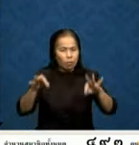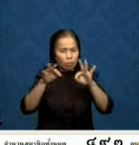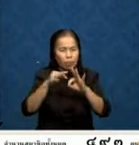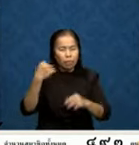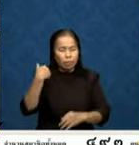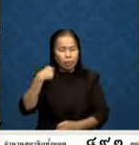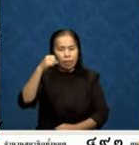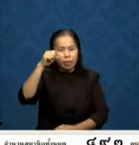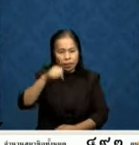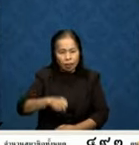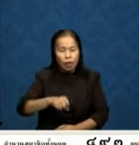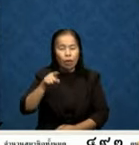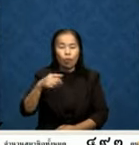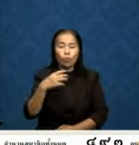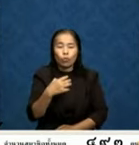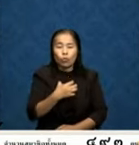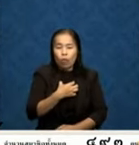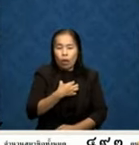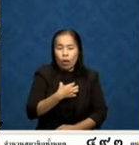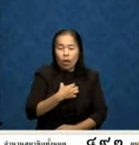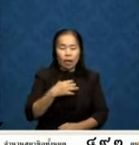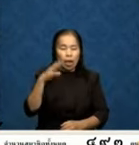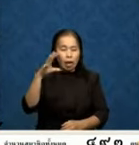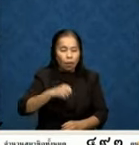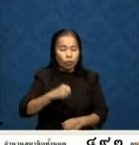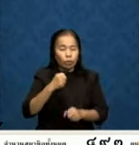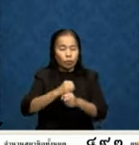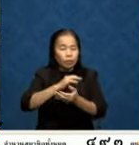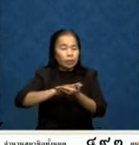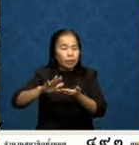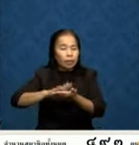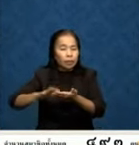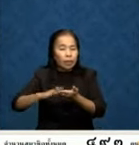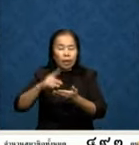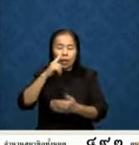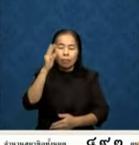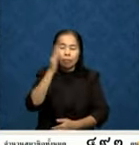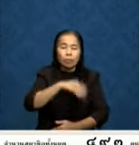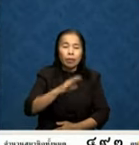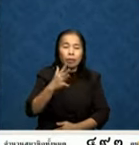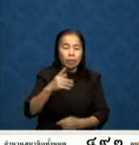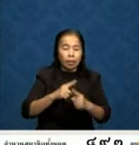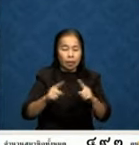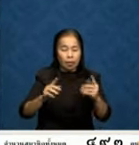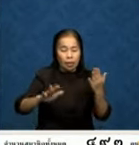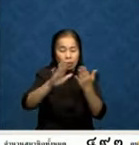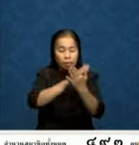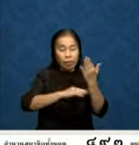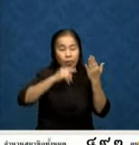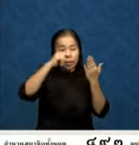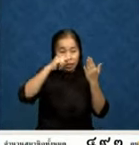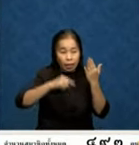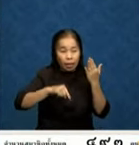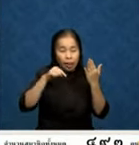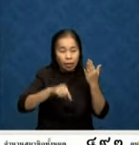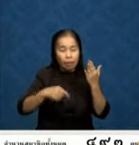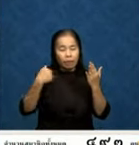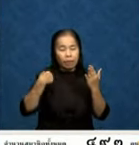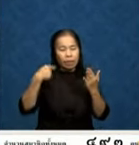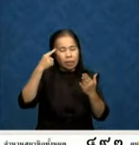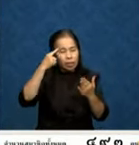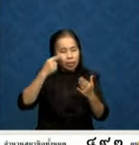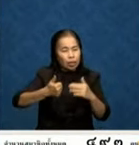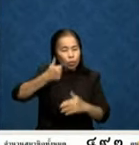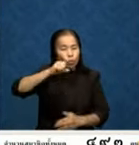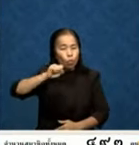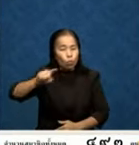ว่าเขามีความต้องการพลังงานสะอาดนะครับในอนาคตแล้วก็ประเทศไทยเนี่ยอยู่ในจุดที่มีความได้เปรียบนะครับในเ